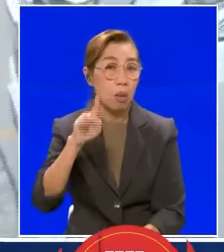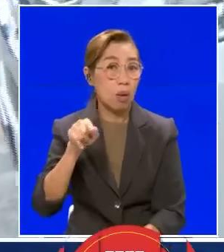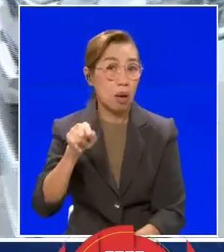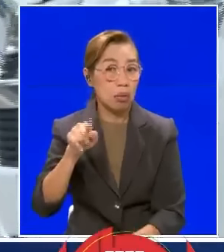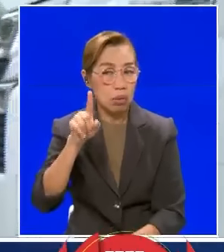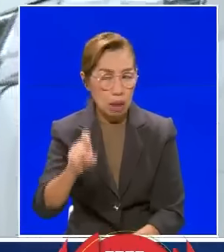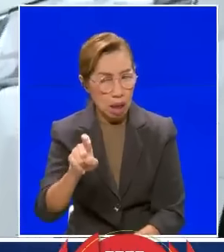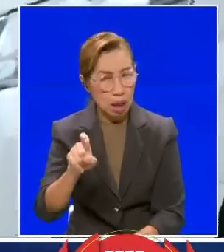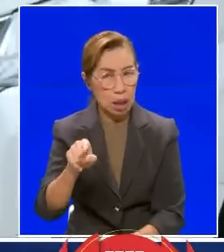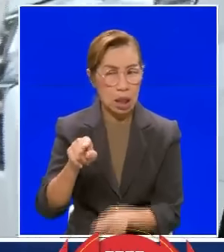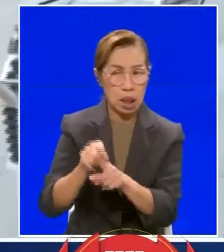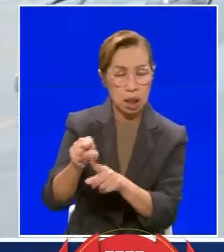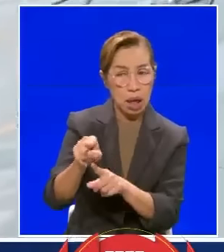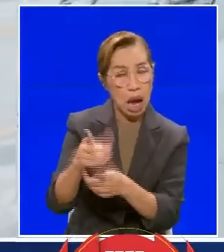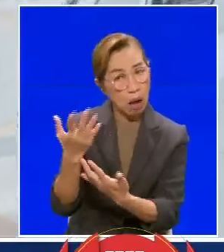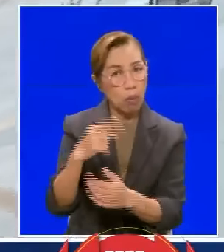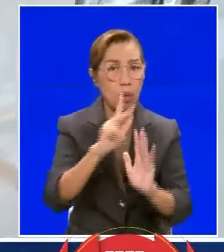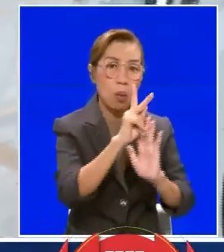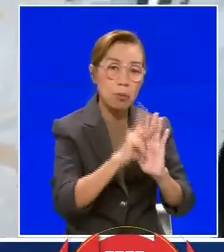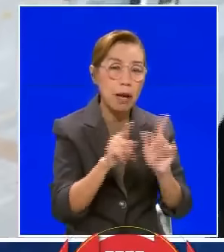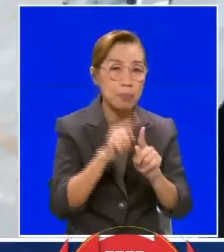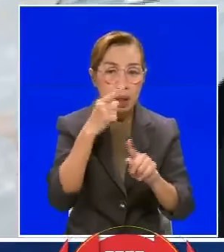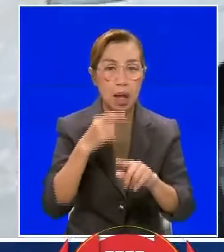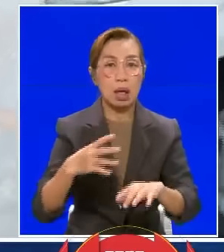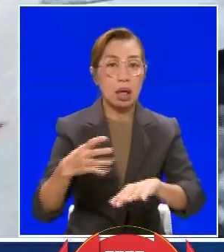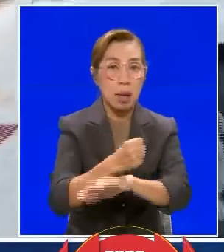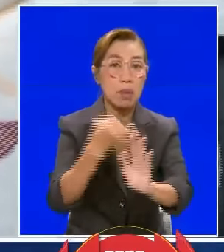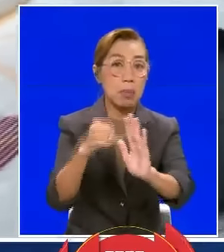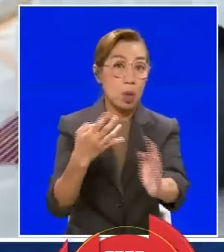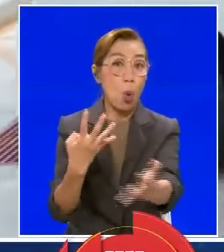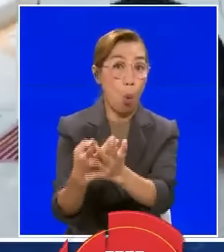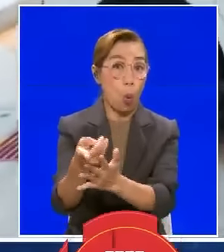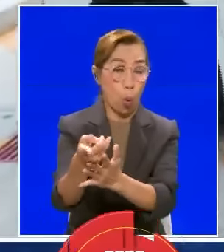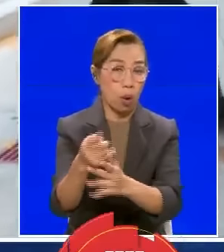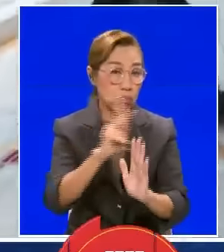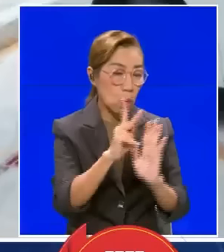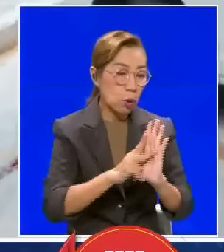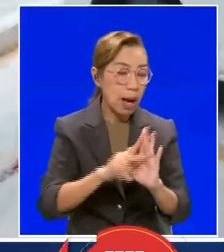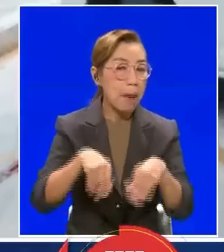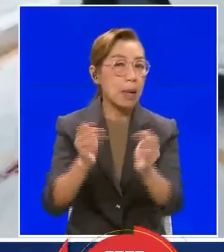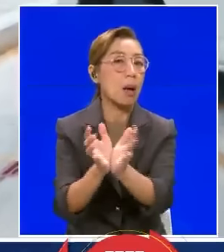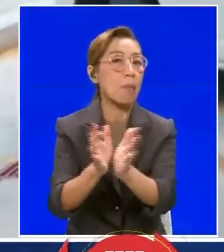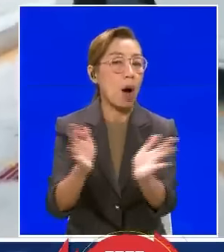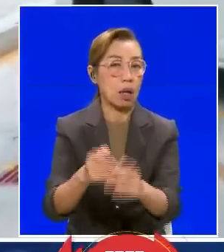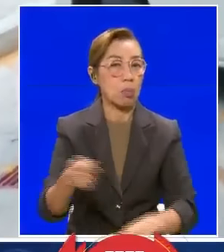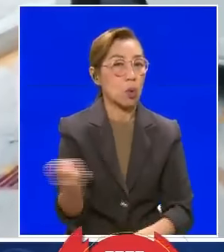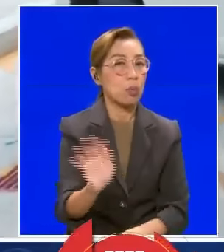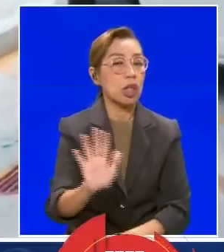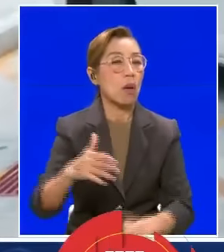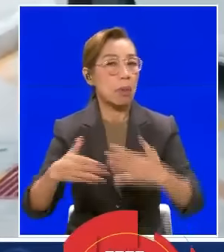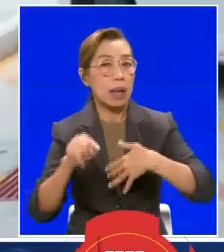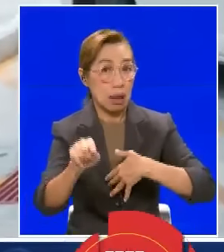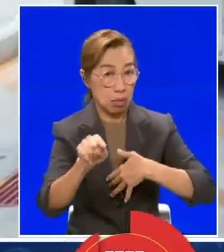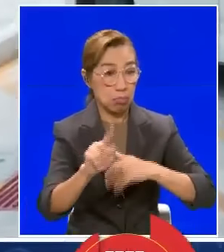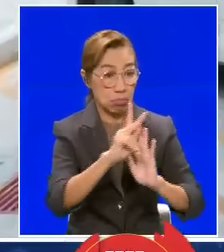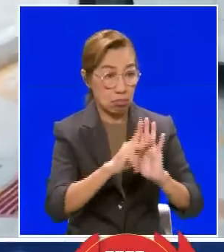วแล้วถ้าเกิดจะคุยเรื่องของนิรโทษกรรมมันต้องมีการบวกการอะไรไปไหมถ้าเกิดจะมีเรื่องของคนที่โดนคดีการเมืองไปหรืออา